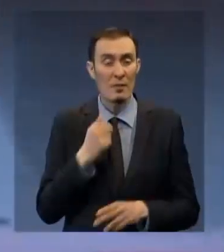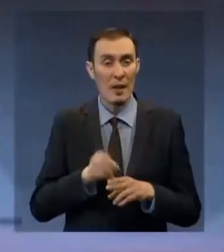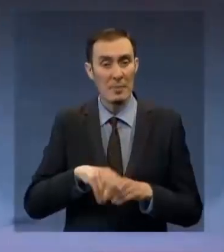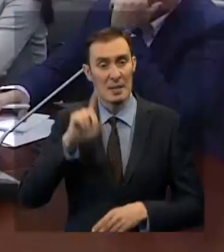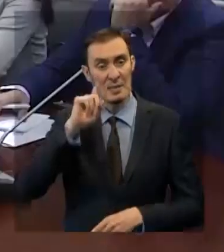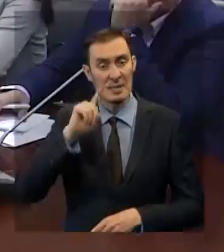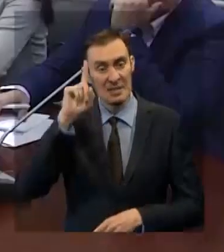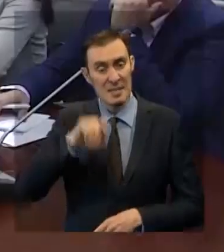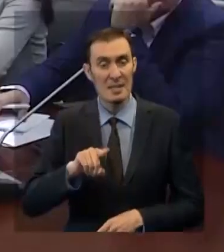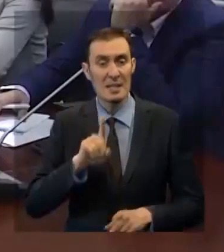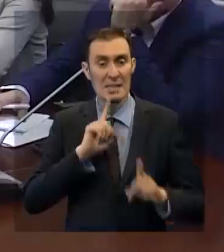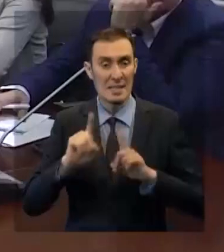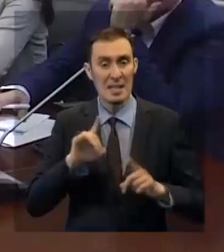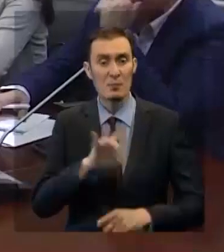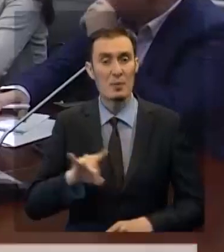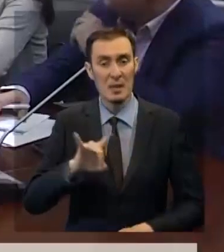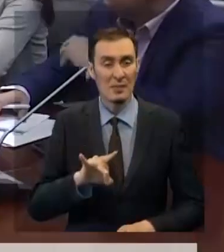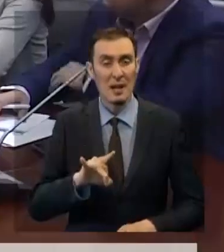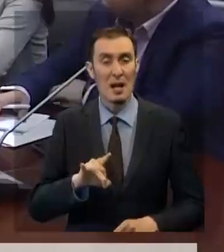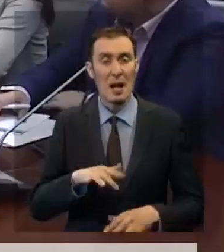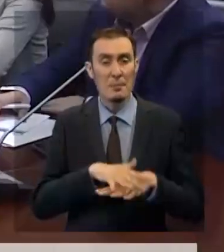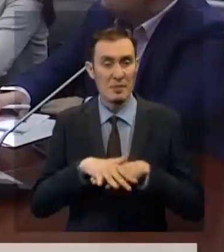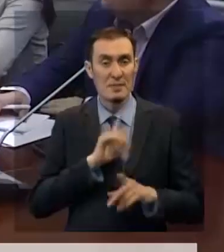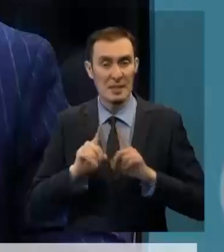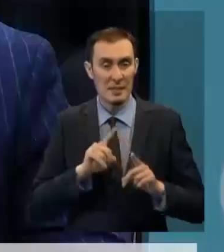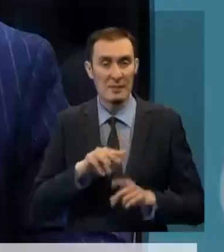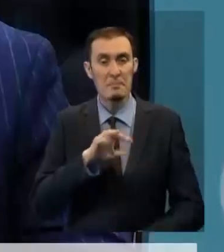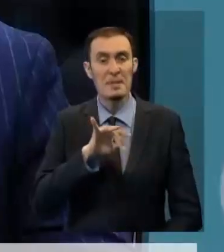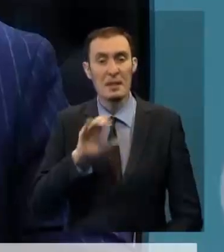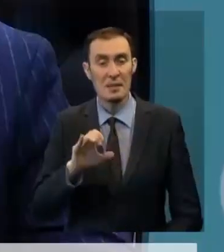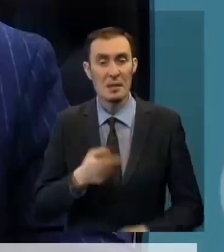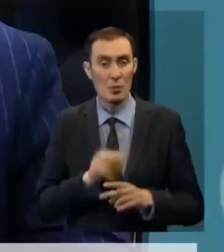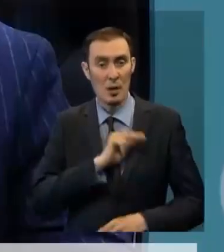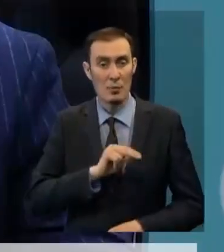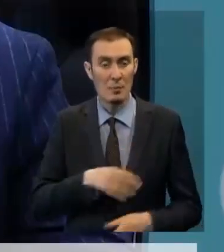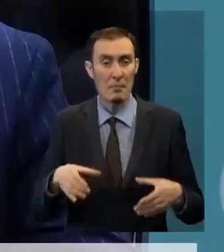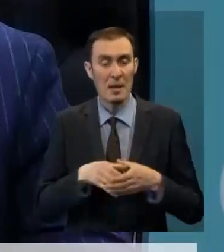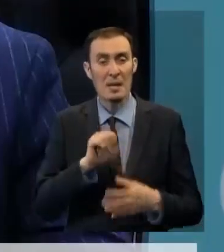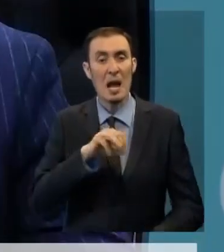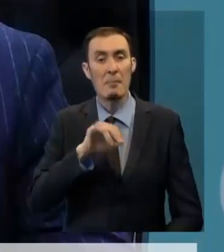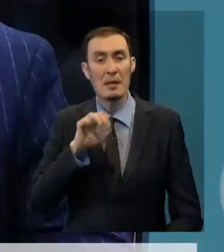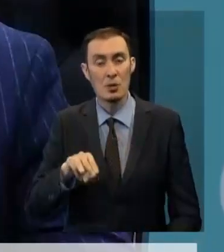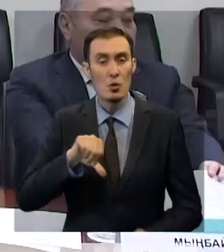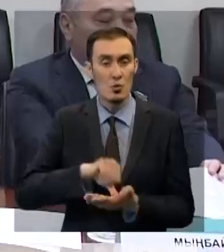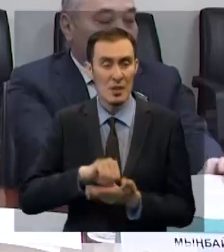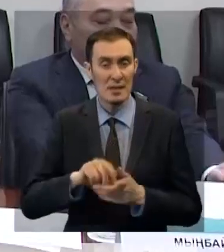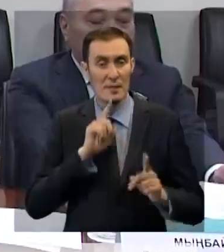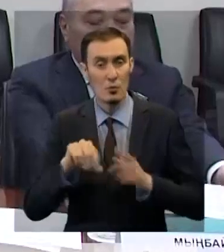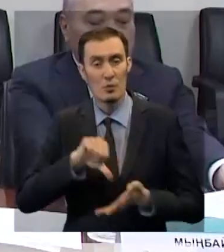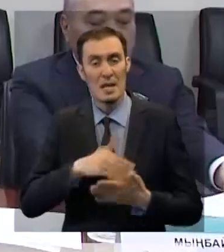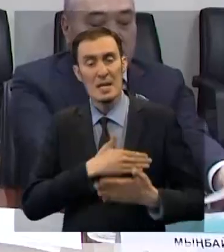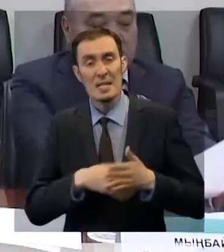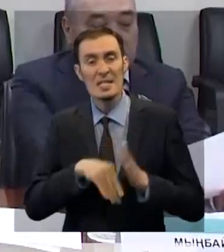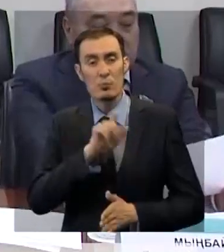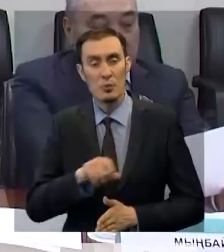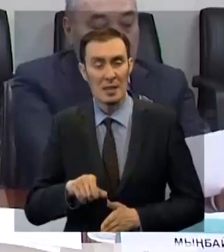этом стало известно на заседании Республиканского общественного совета «Мирас», который работает при партии «Аманат». Участие в диалоге приняли депутаты